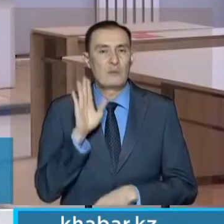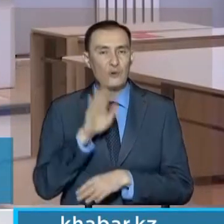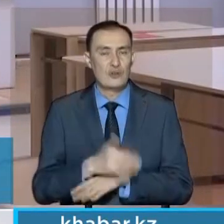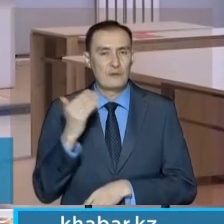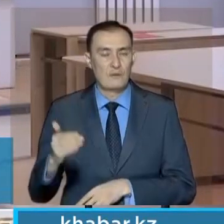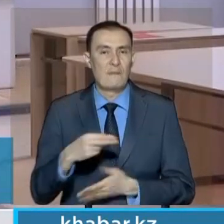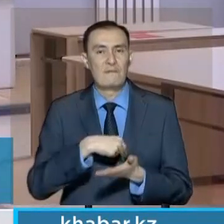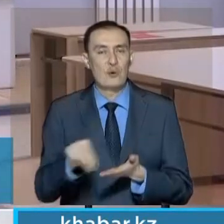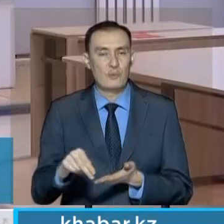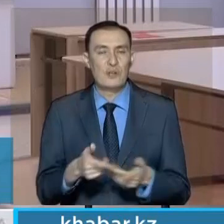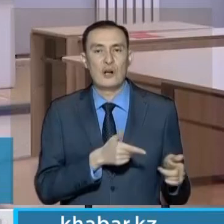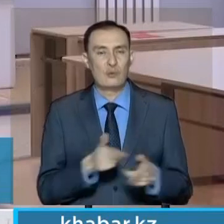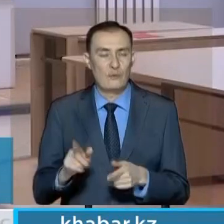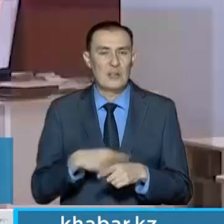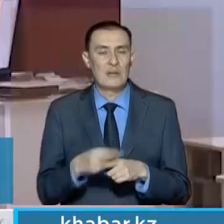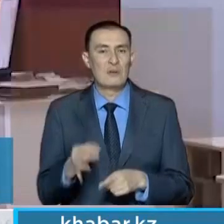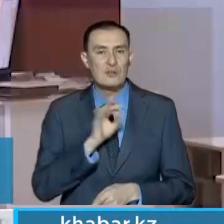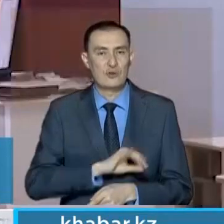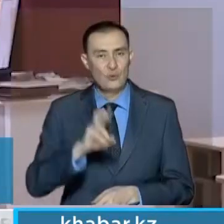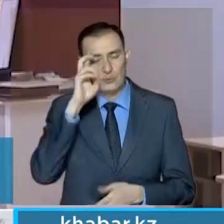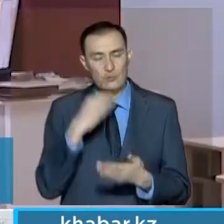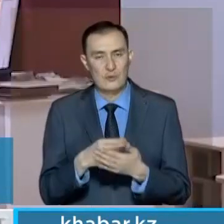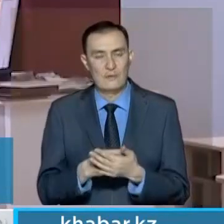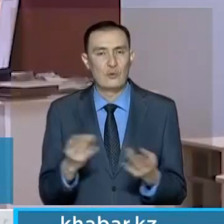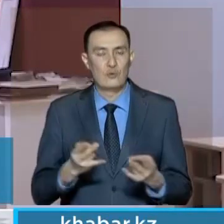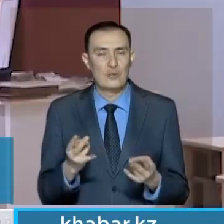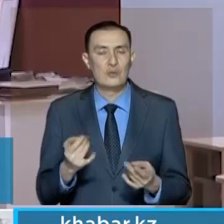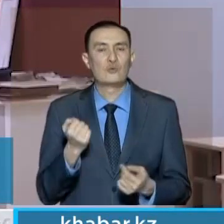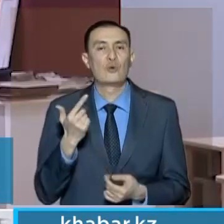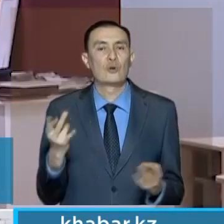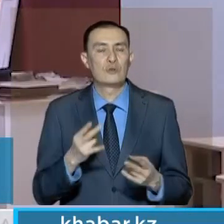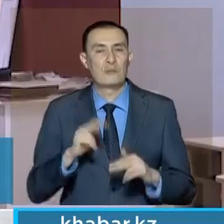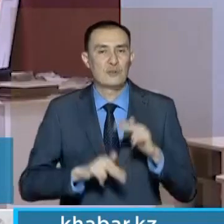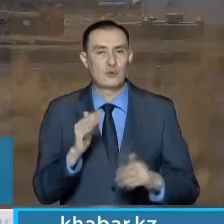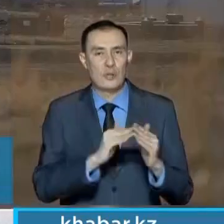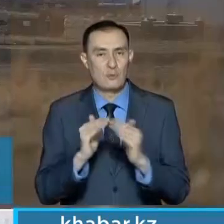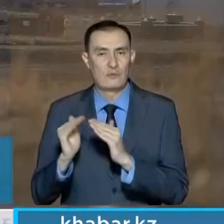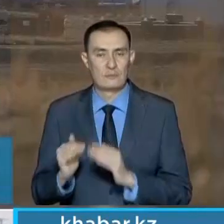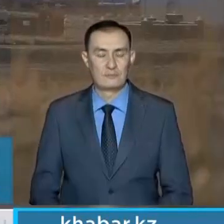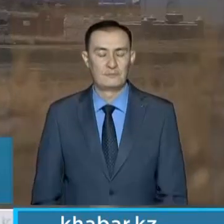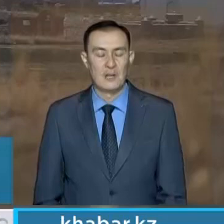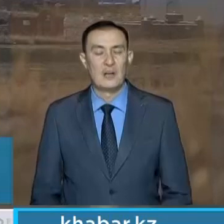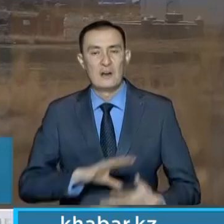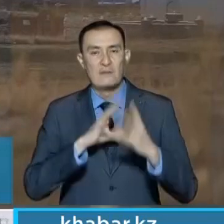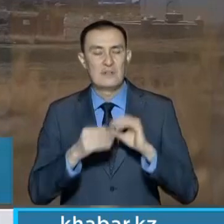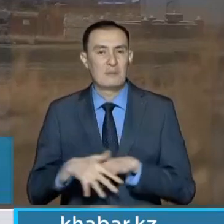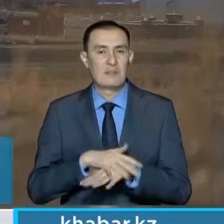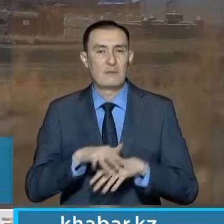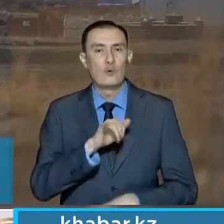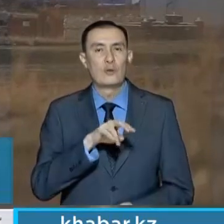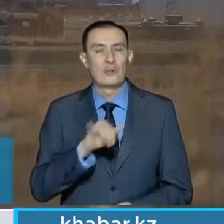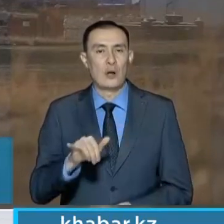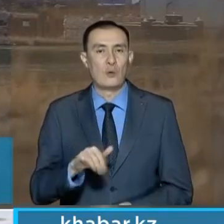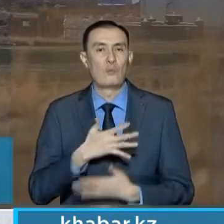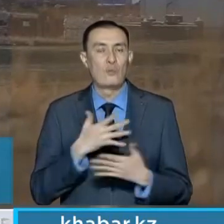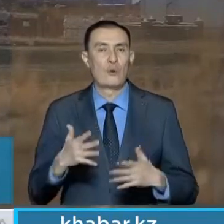либо выкупить готовые, либо за счет бюджетных средств построить необходимое количество домов. В целом население области Улутау